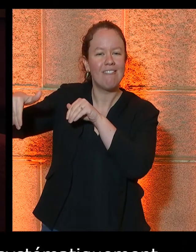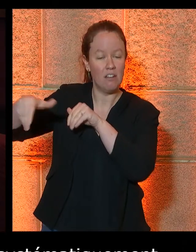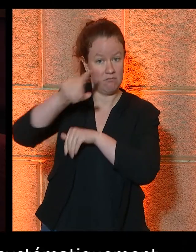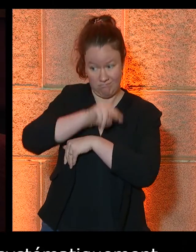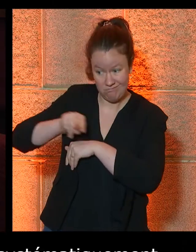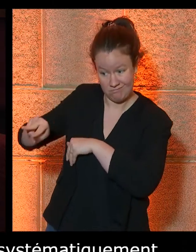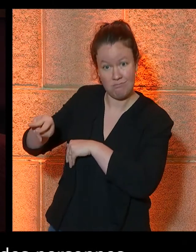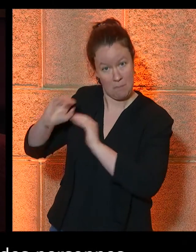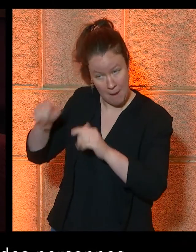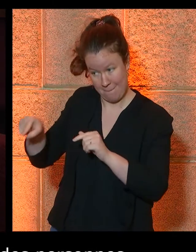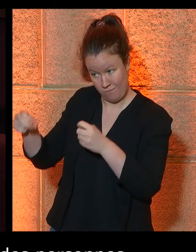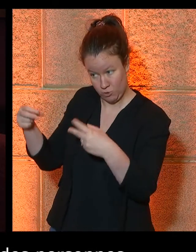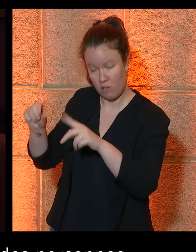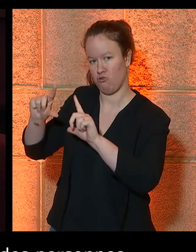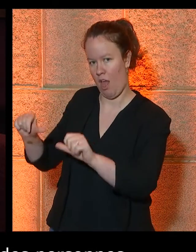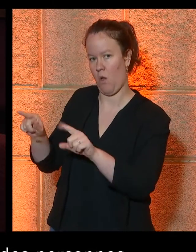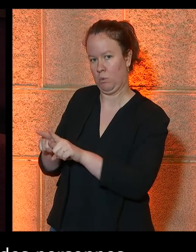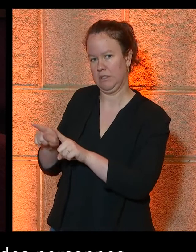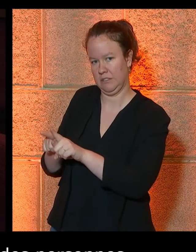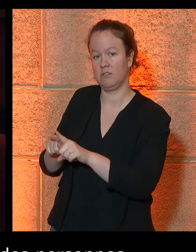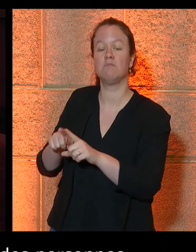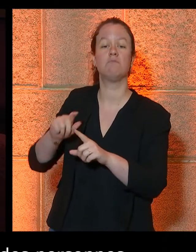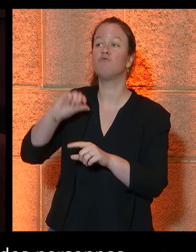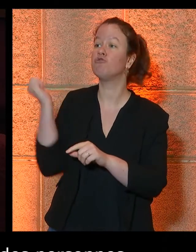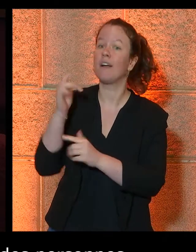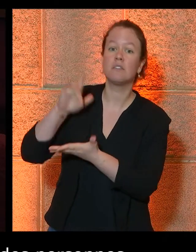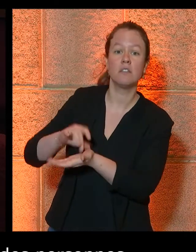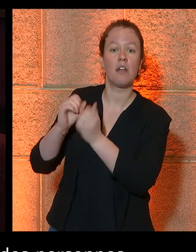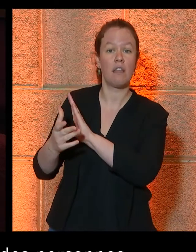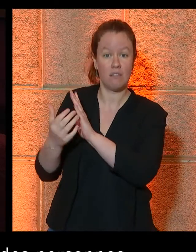sur les sites internet des éditeurs concernés.